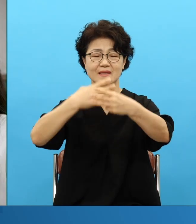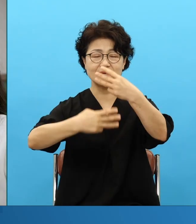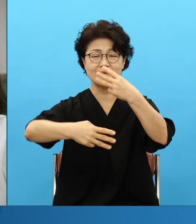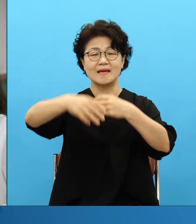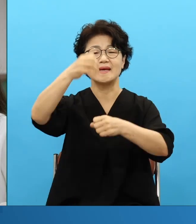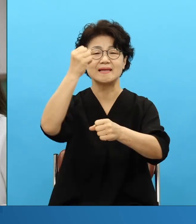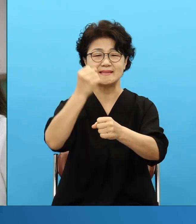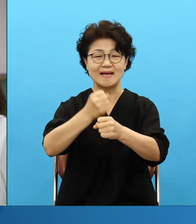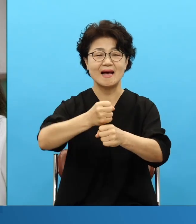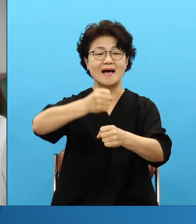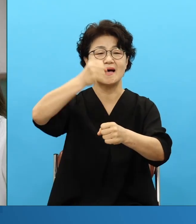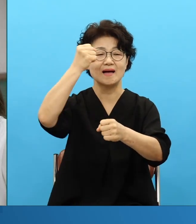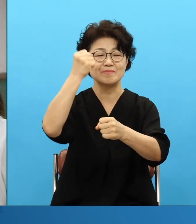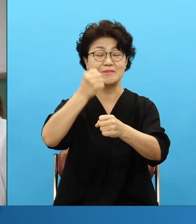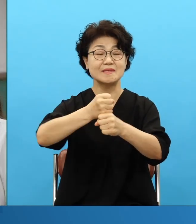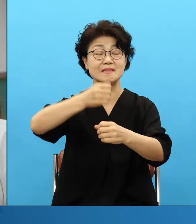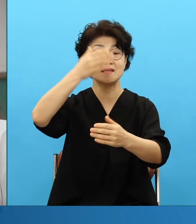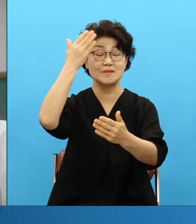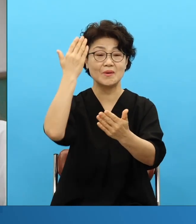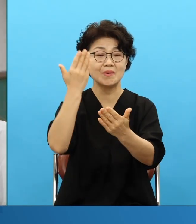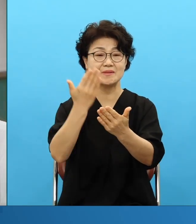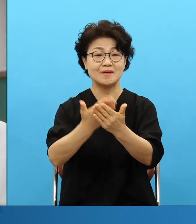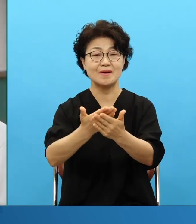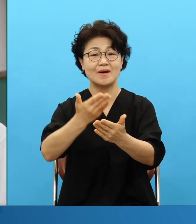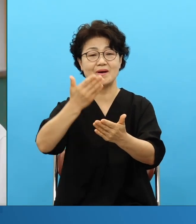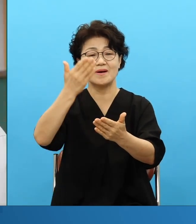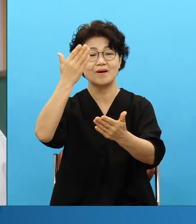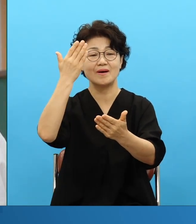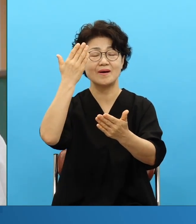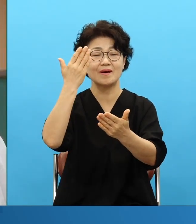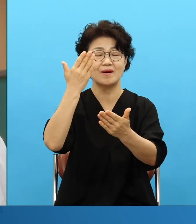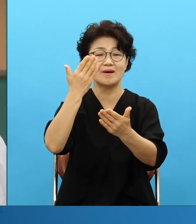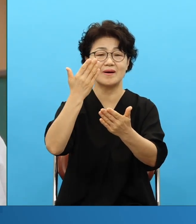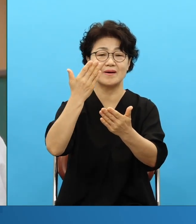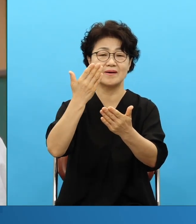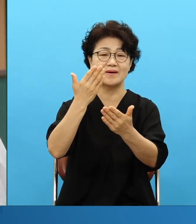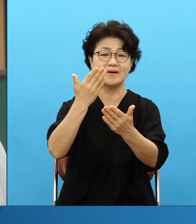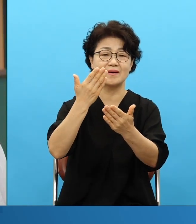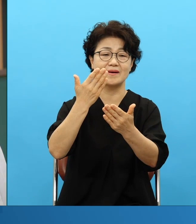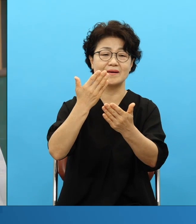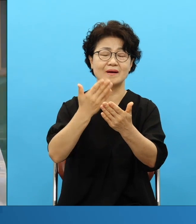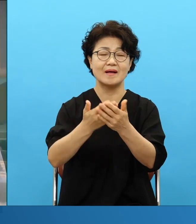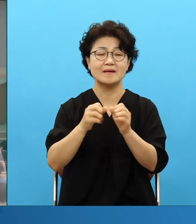그루터기. 우리 한 번 더 찬양합니다. 흩어진 자들이 모일 때